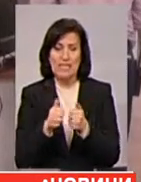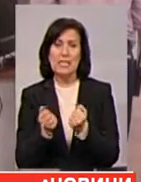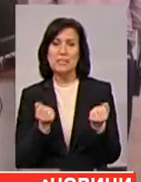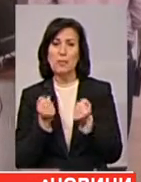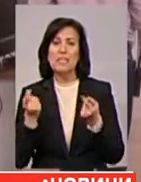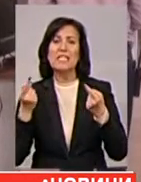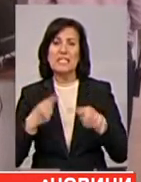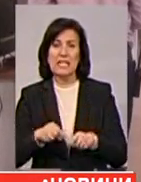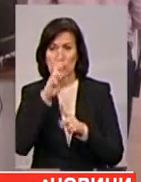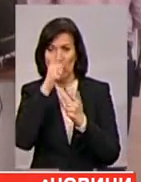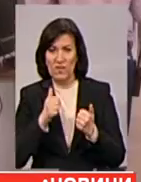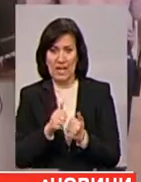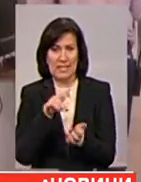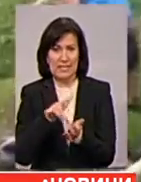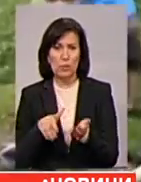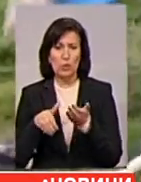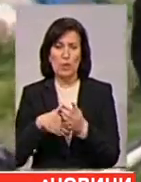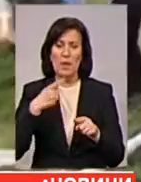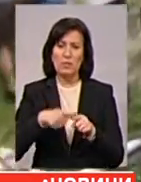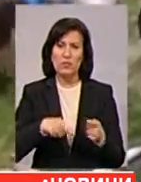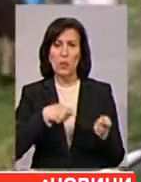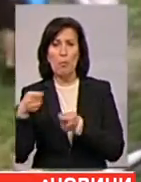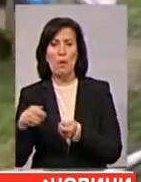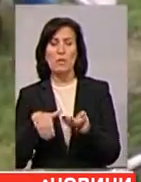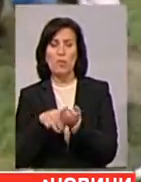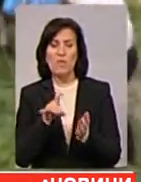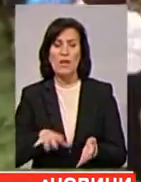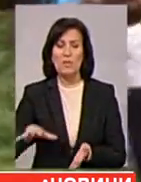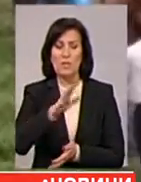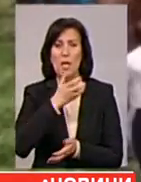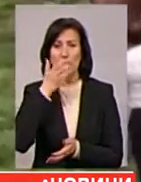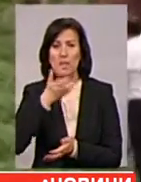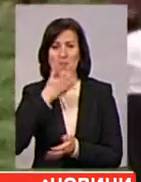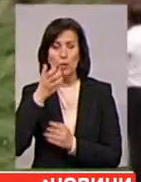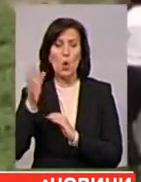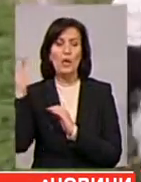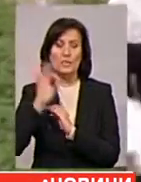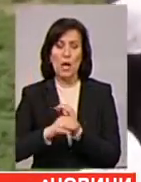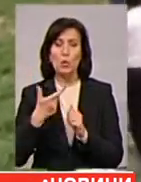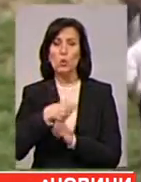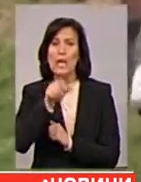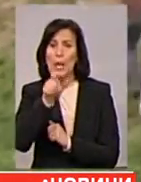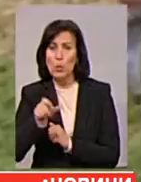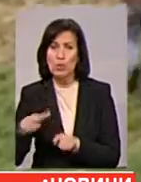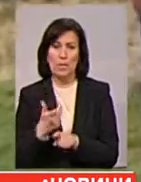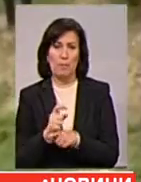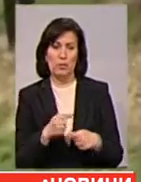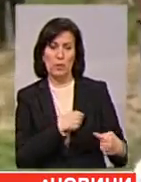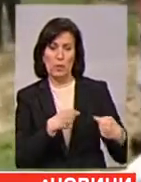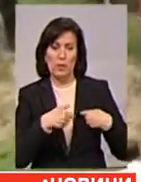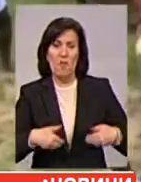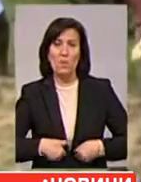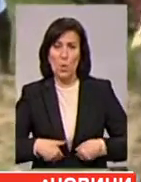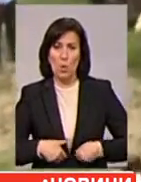в країні. Центр допомагатиме швидше доставляти допомогу в регіони Південного Заходу, де люди найбільше потерпають від